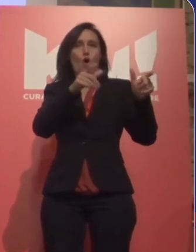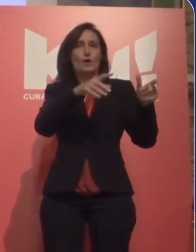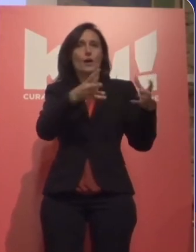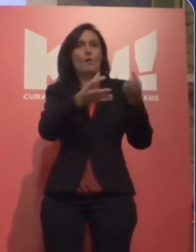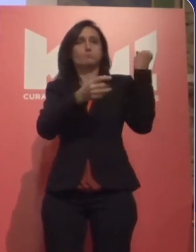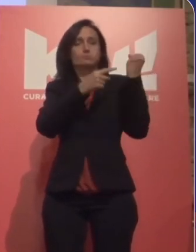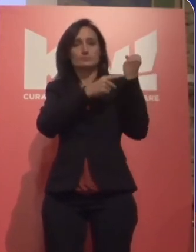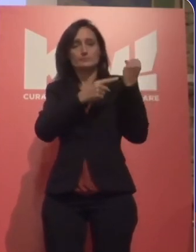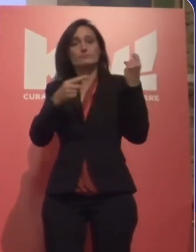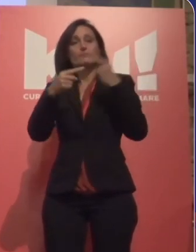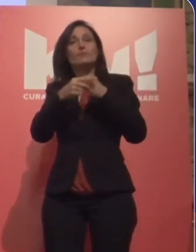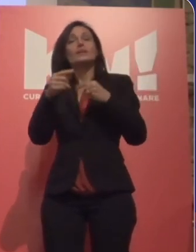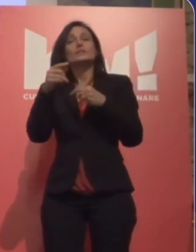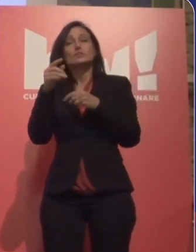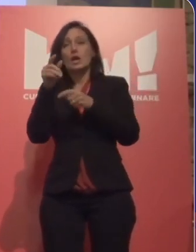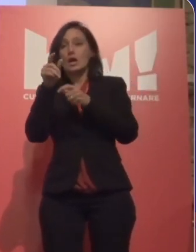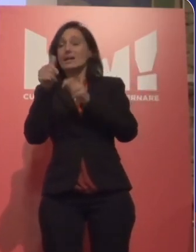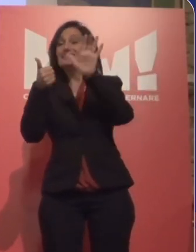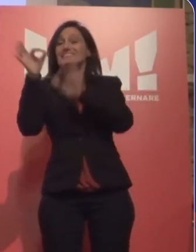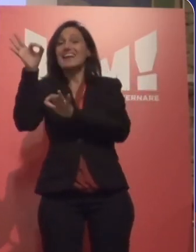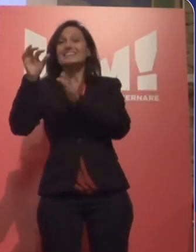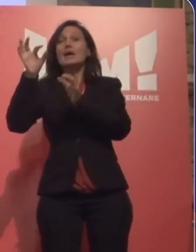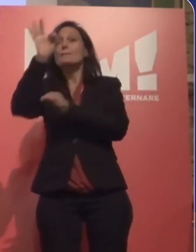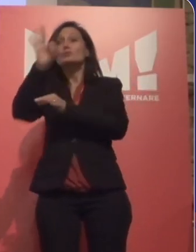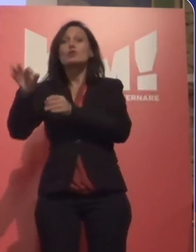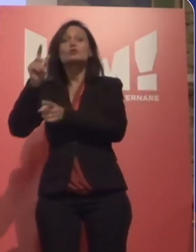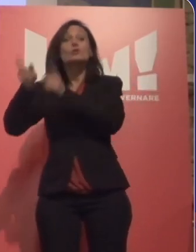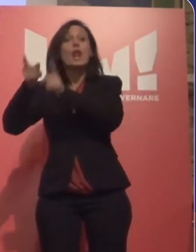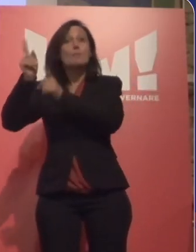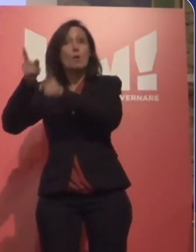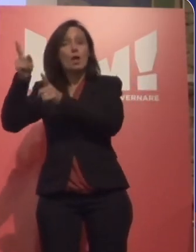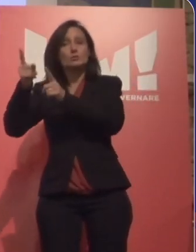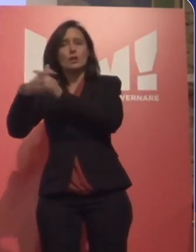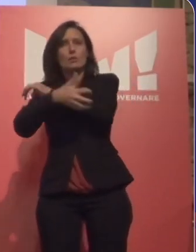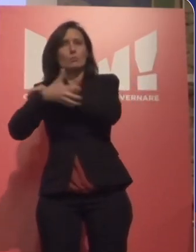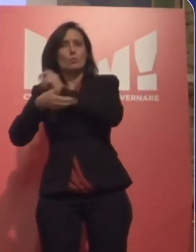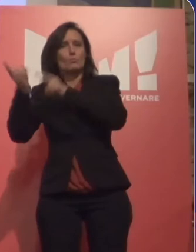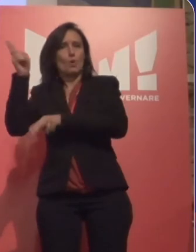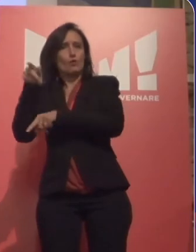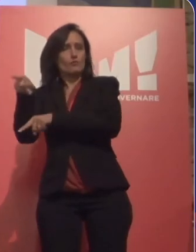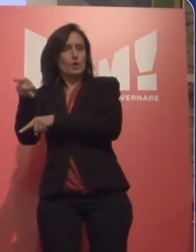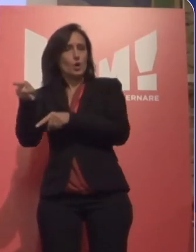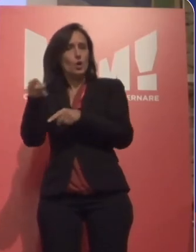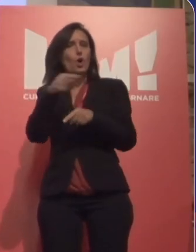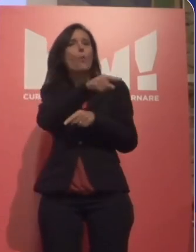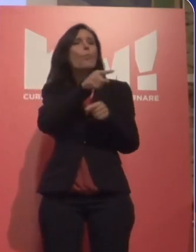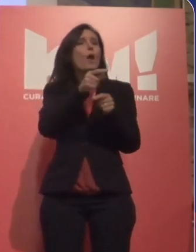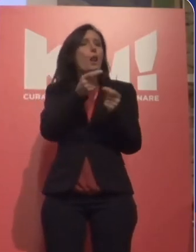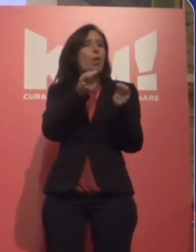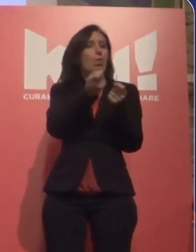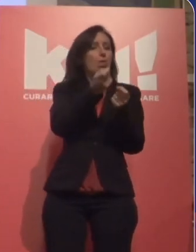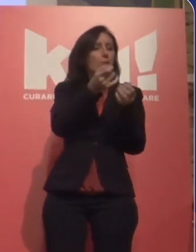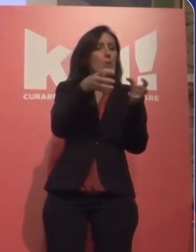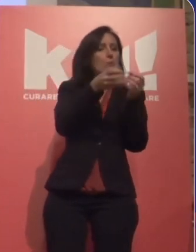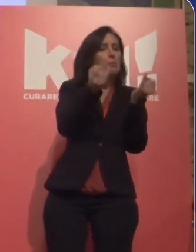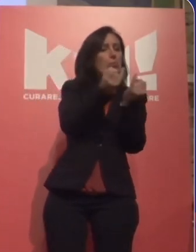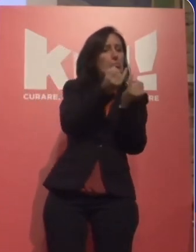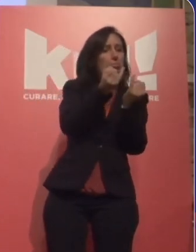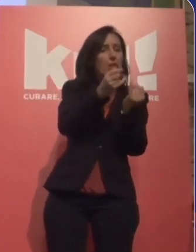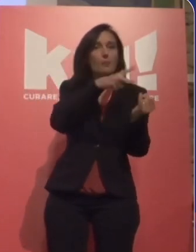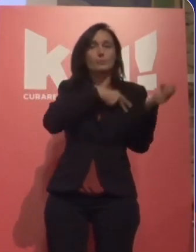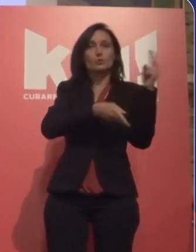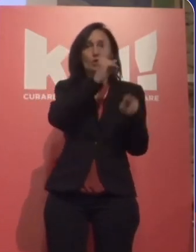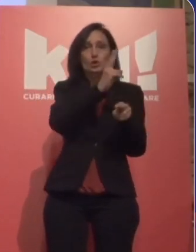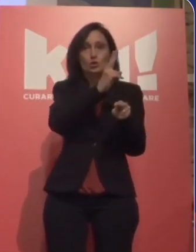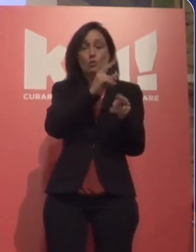persone che costituiscono il 60 per cento della popolazione del pianeta nel frattempo